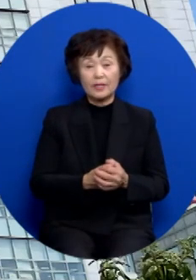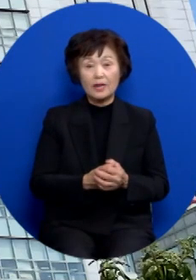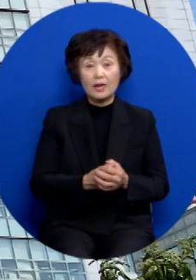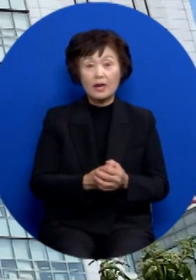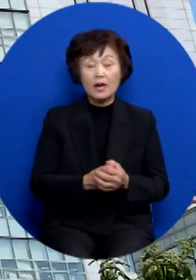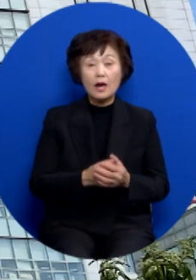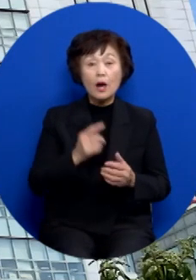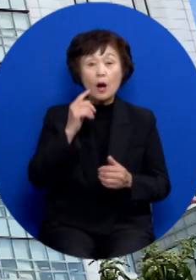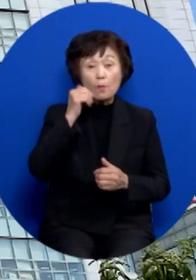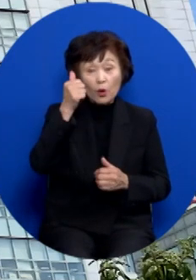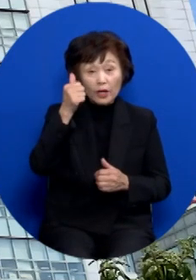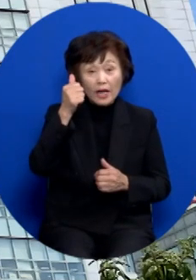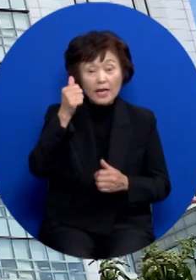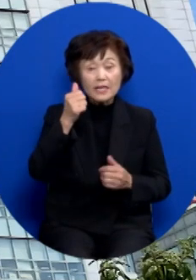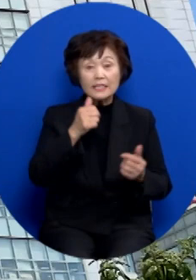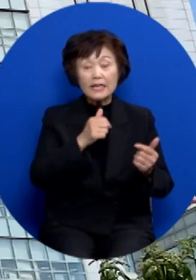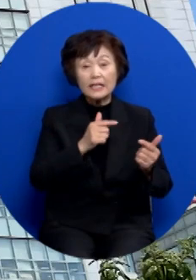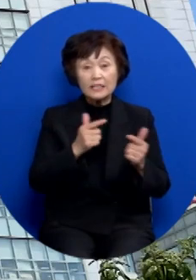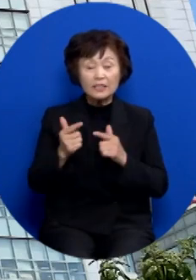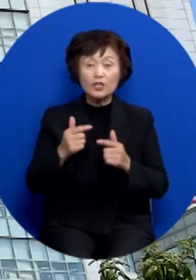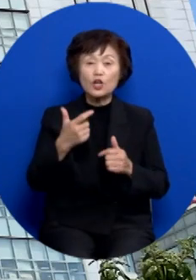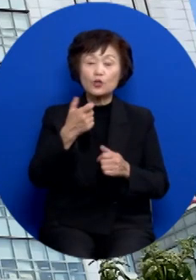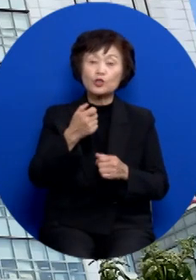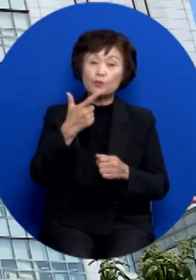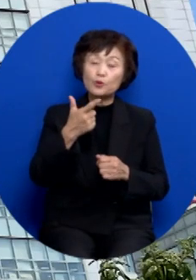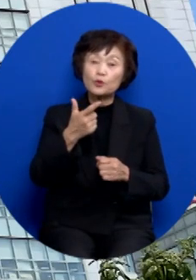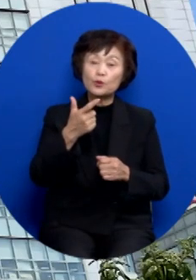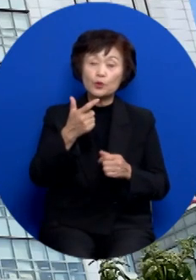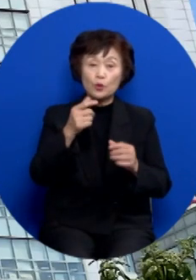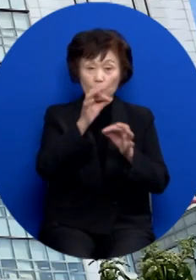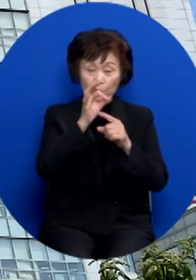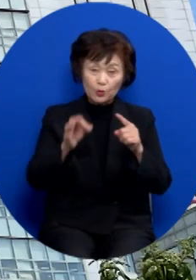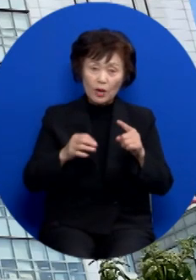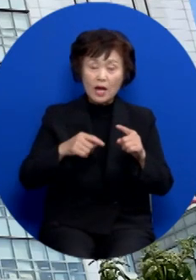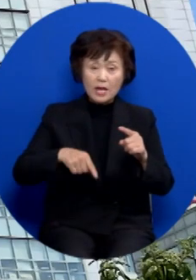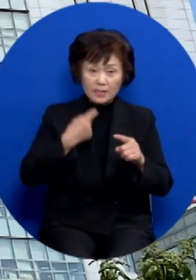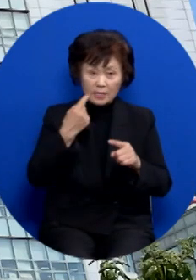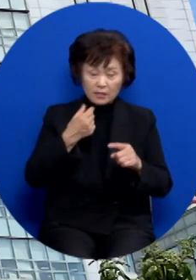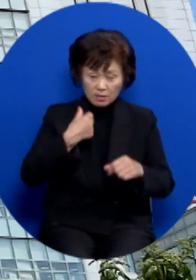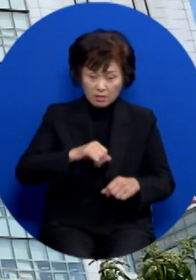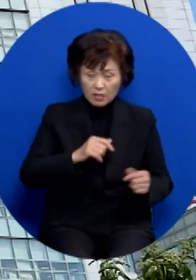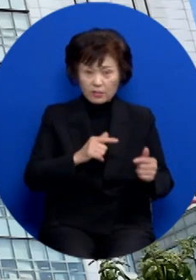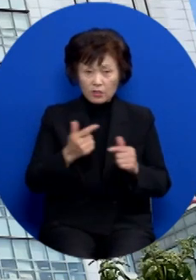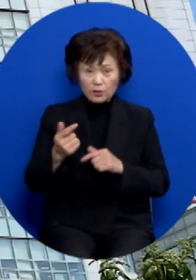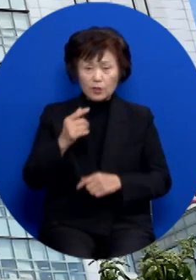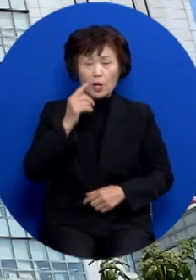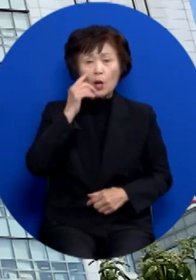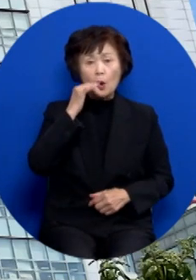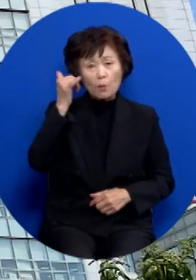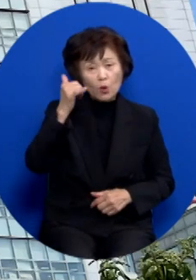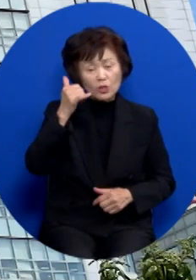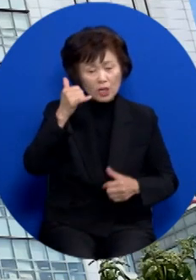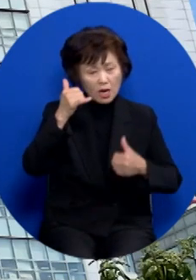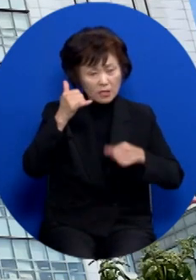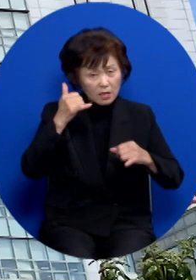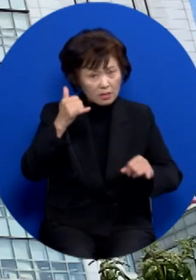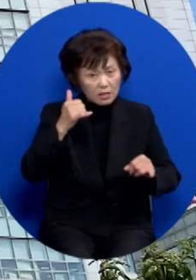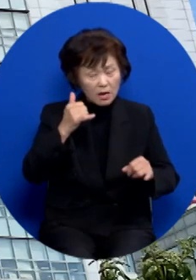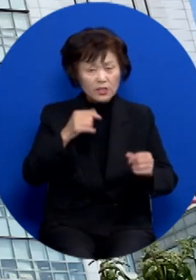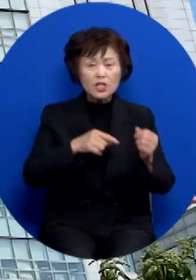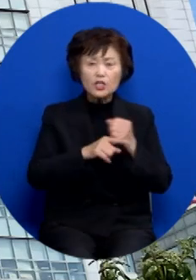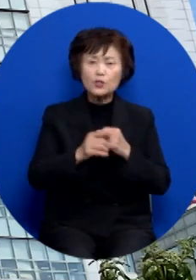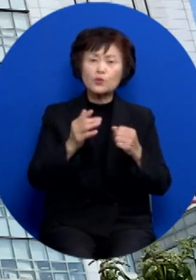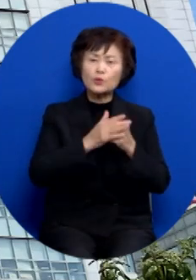한국교회 목회자의 66%가 자신의 자녀가 목회자의 자녀라는 이유로 교회 생활 등에서 상처를 받는다고 생각하는